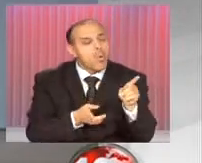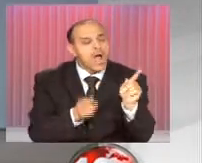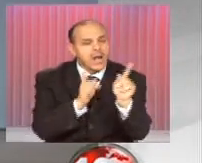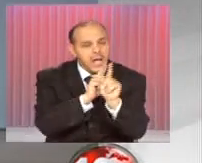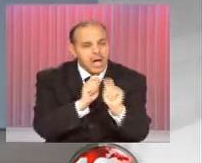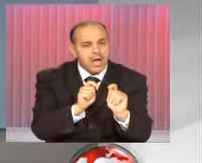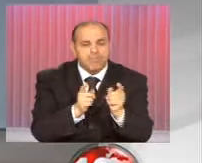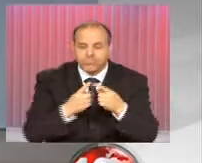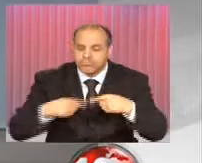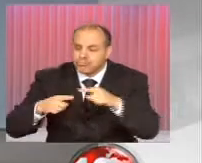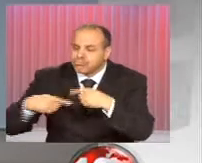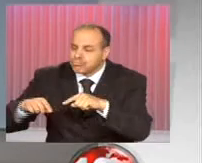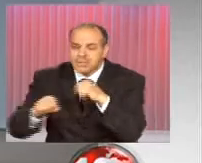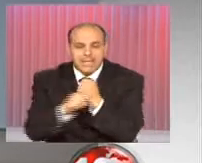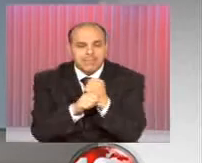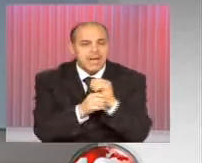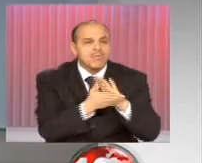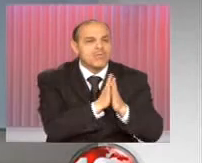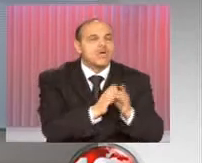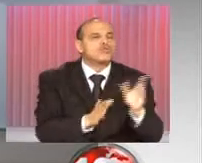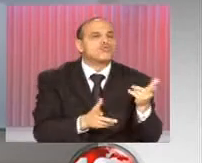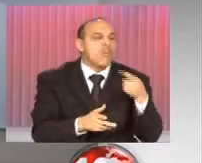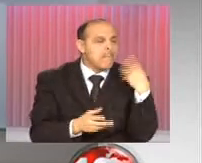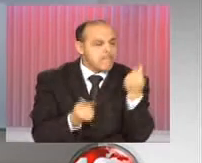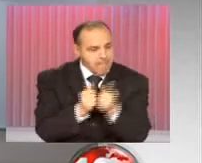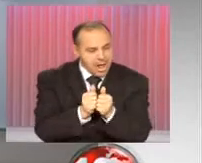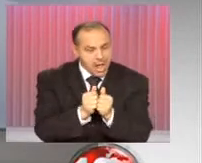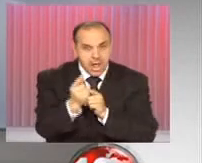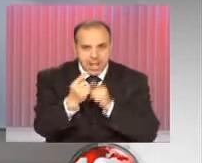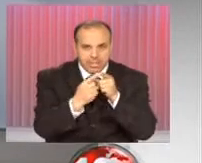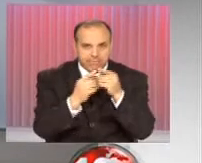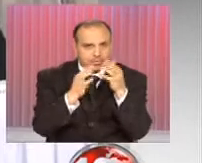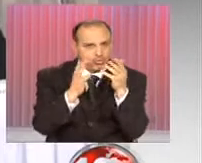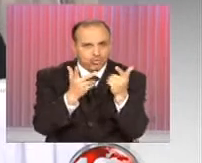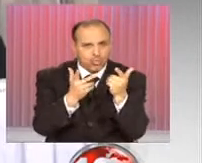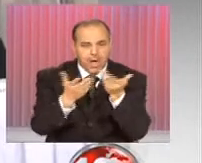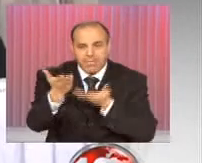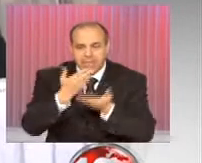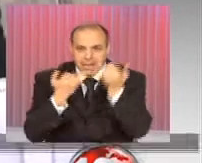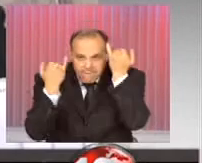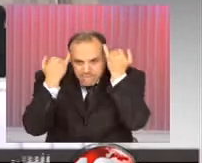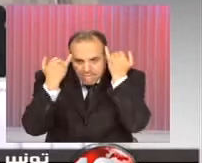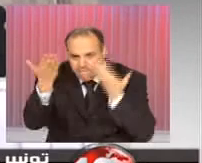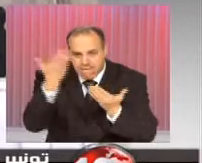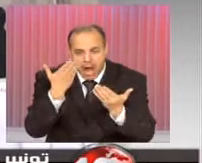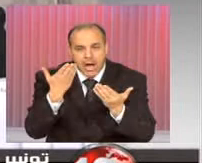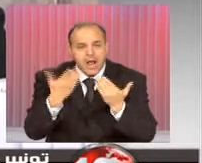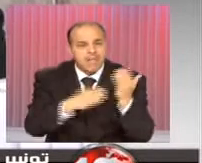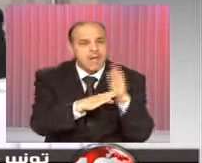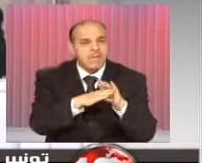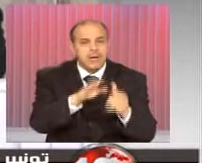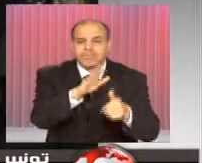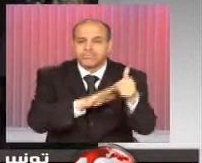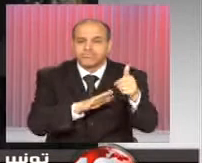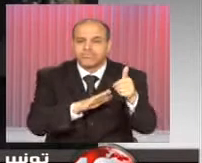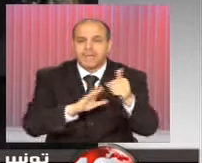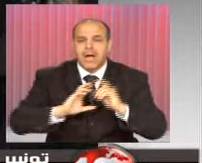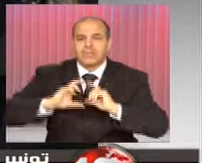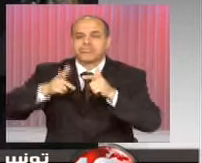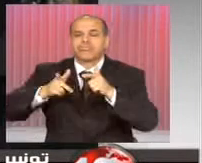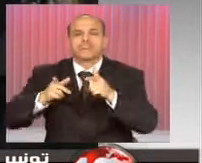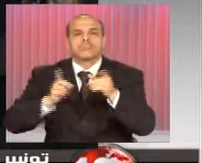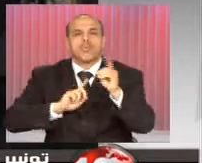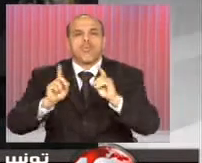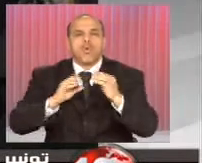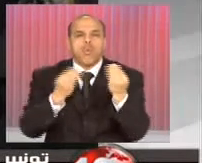والكرامة ورشات عمل مع منظمات المجتمع المدني، الغاية منها تبادل الآراء حول سبل ضمان نجاح مسار العدالة الانتقالية